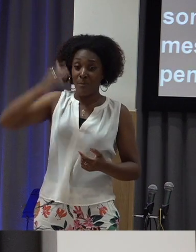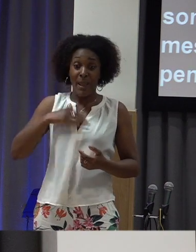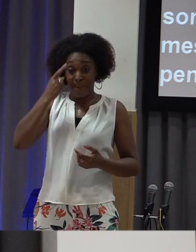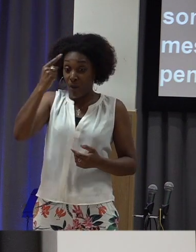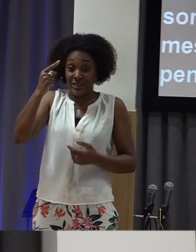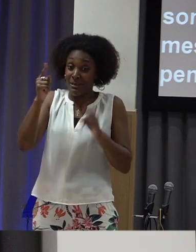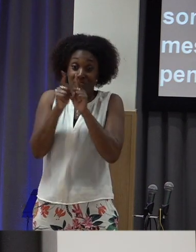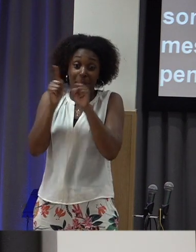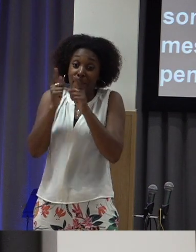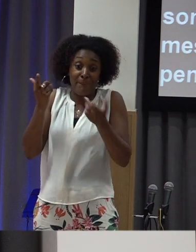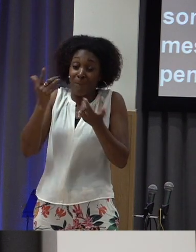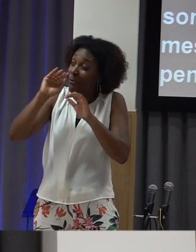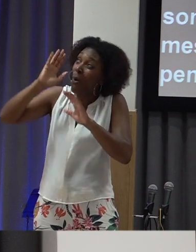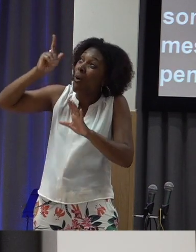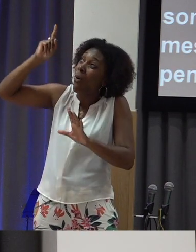pensées...